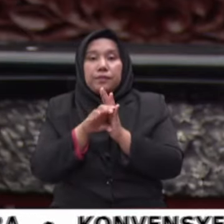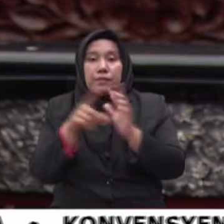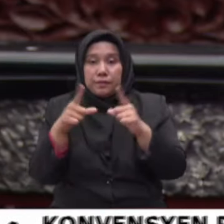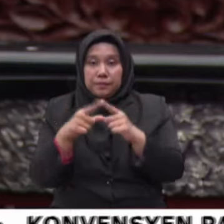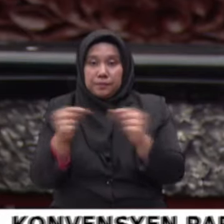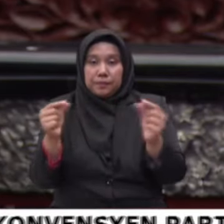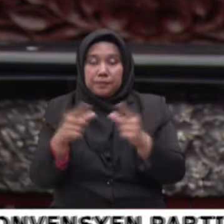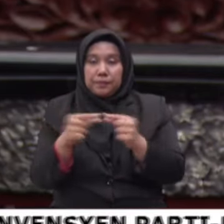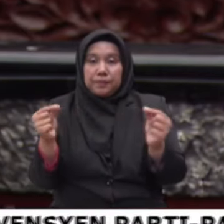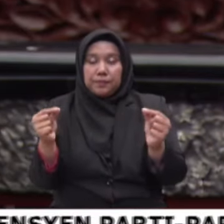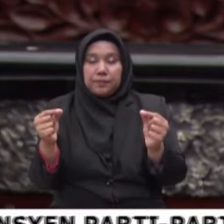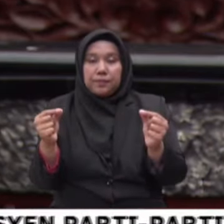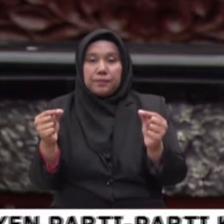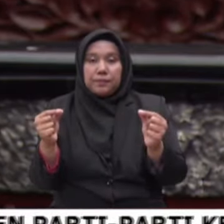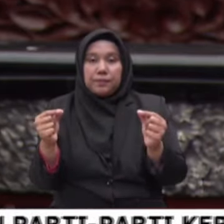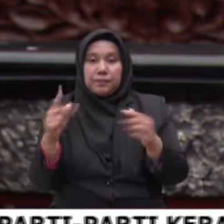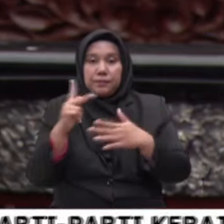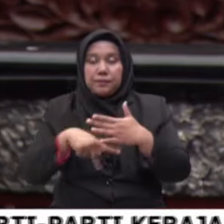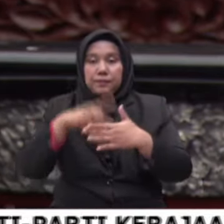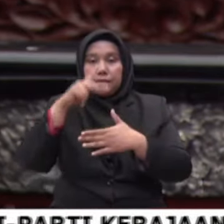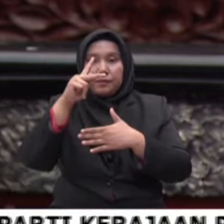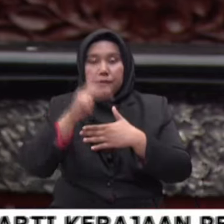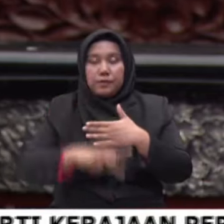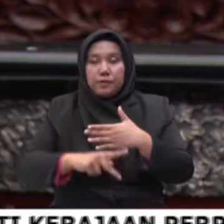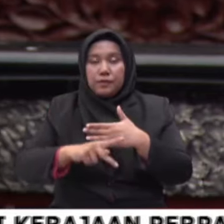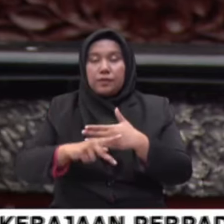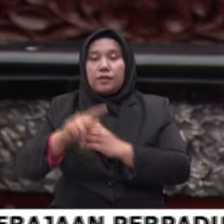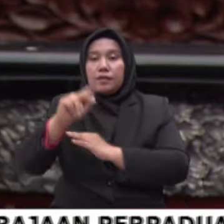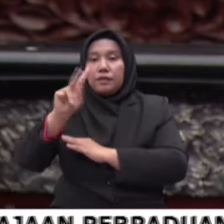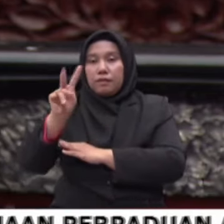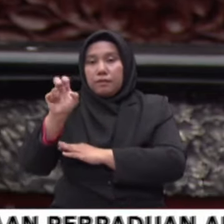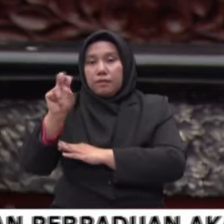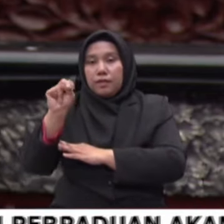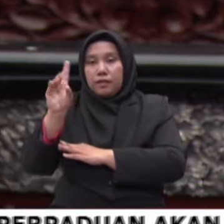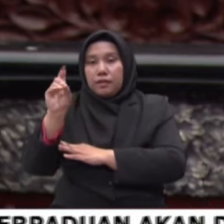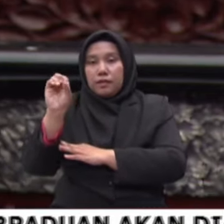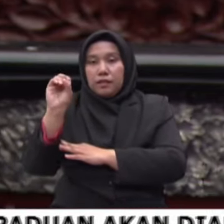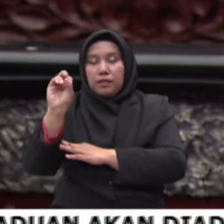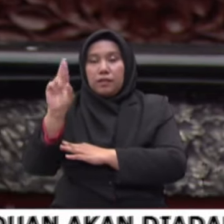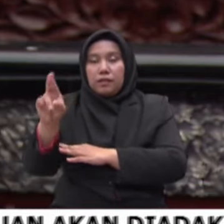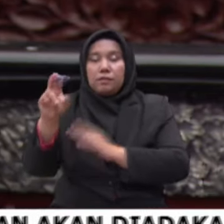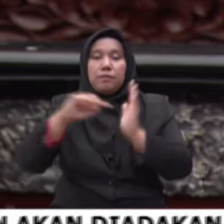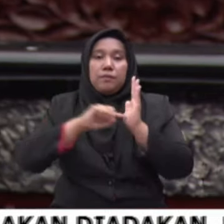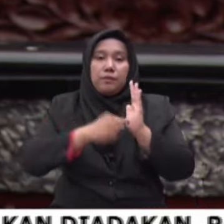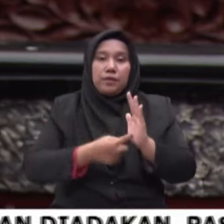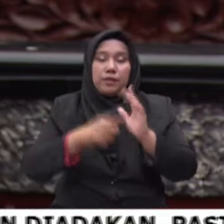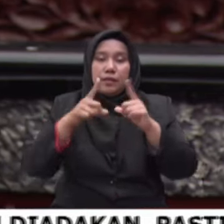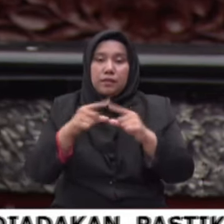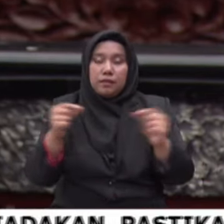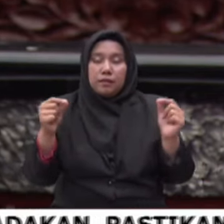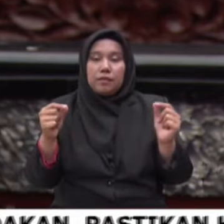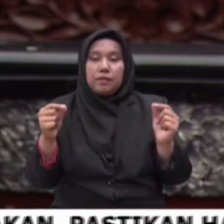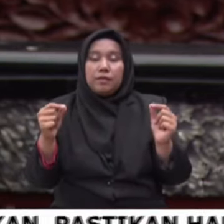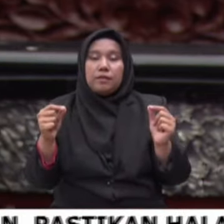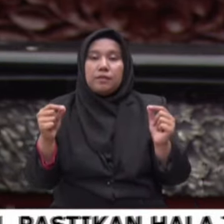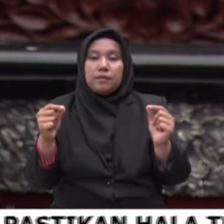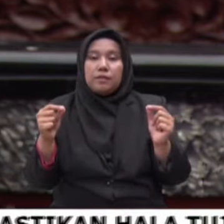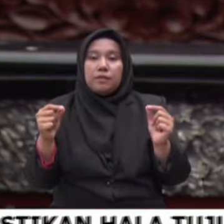Jepun. Program vendor yang dimulakan di Jepun sehingga menyebabkan